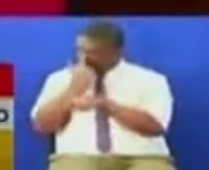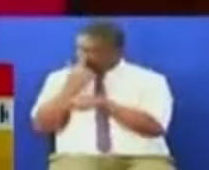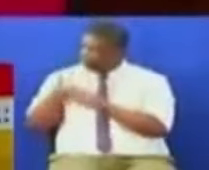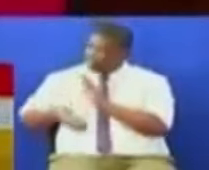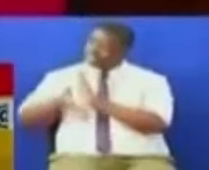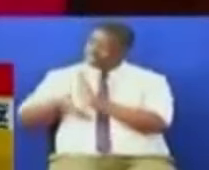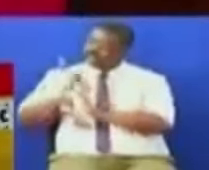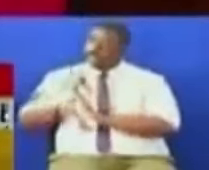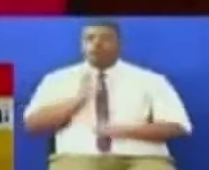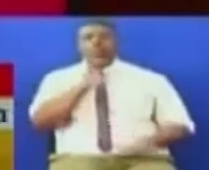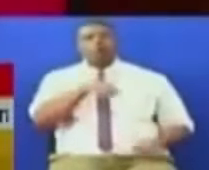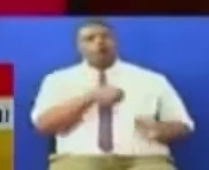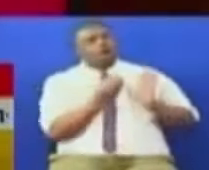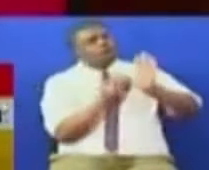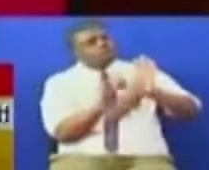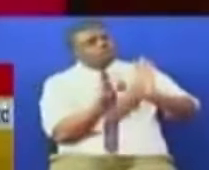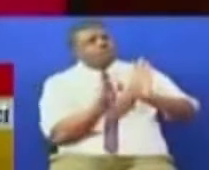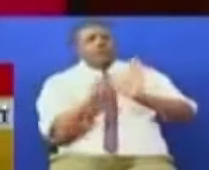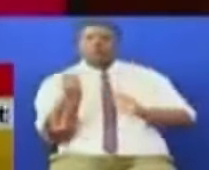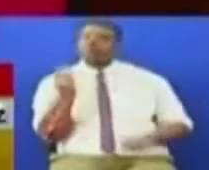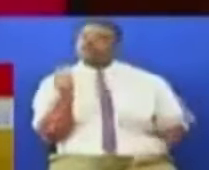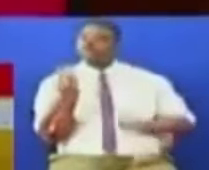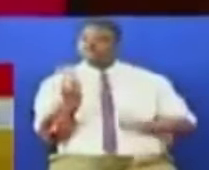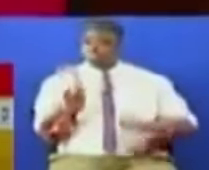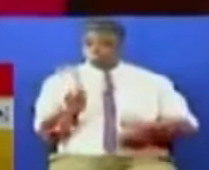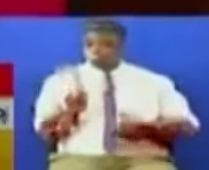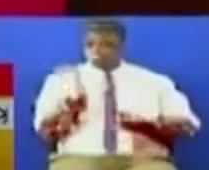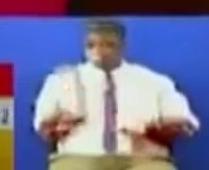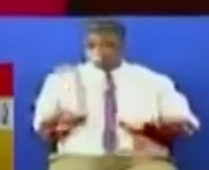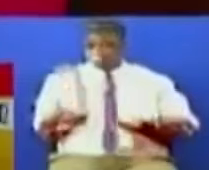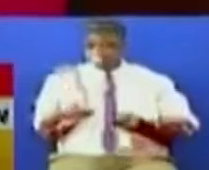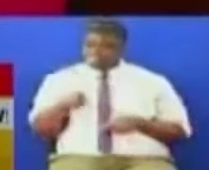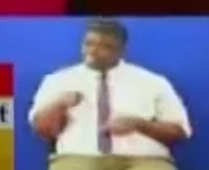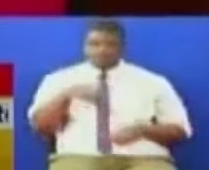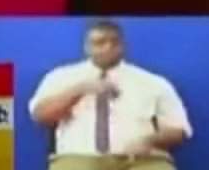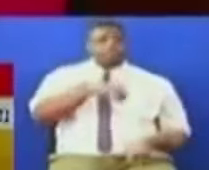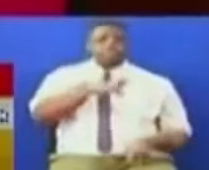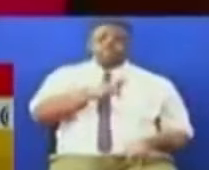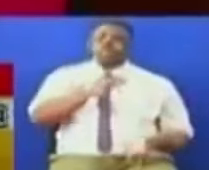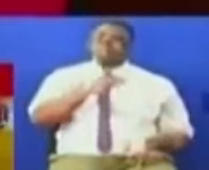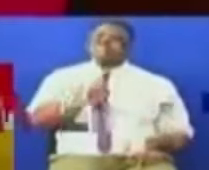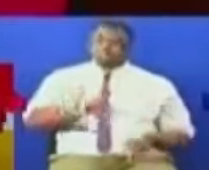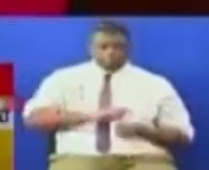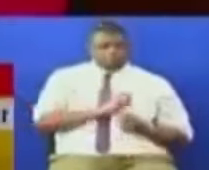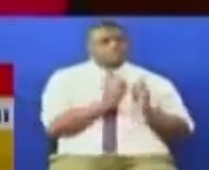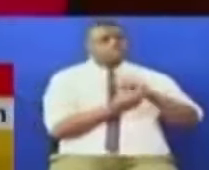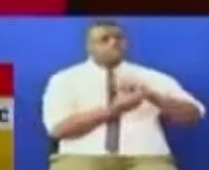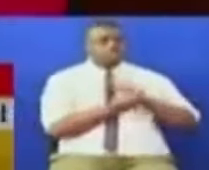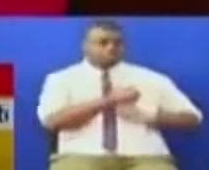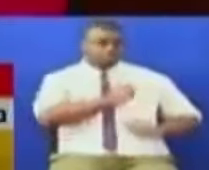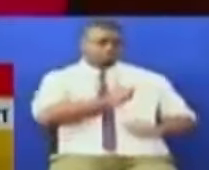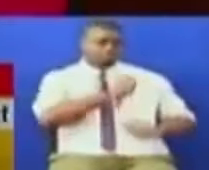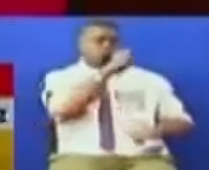mwaka 93, lakini all of the sudden pride inakuja kubadilika kuwa kampuni ya mtu binafsi. Sasa nashindwa